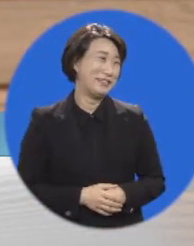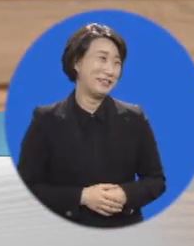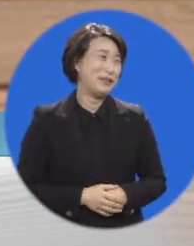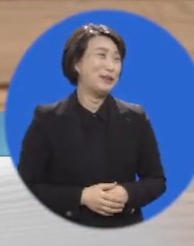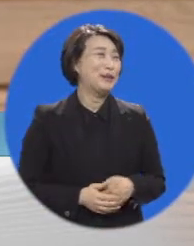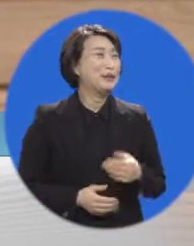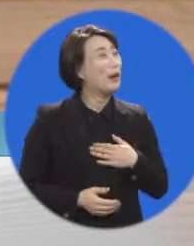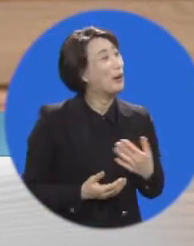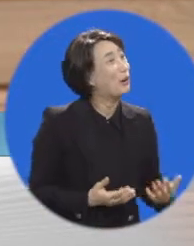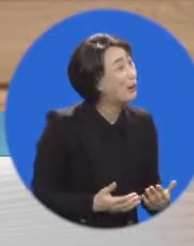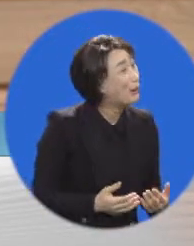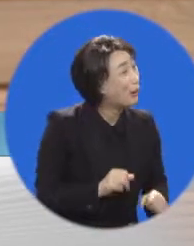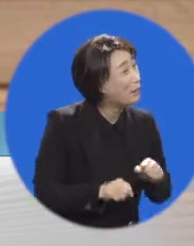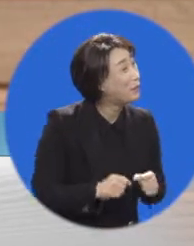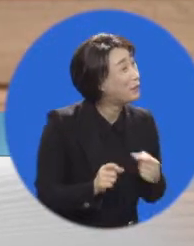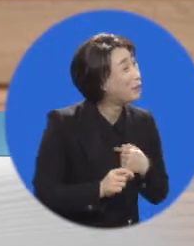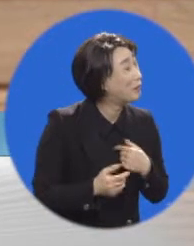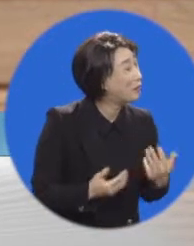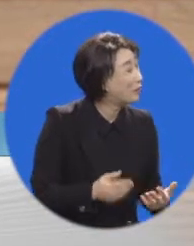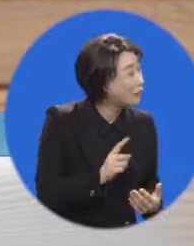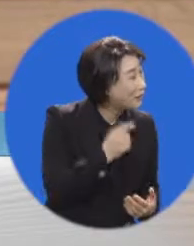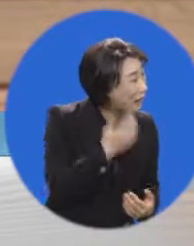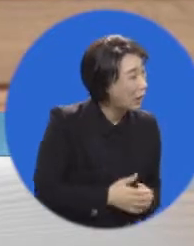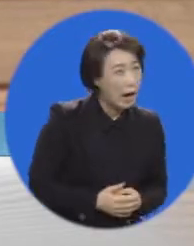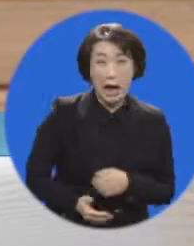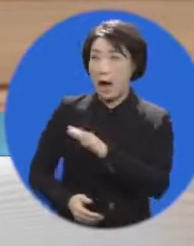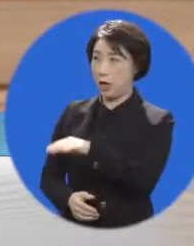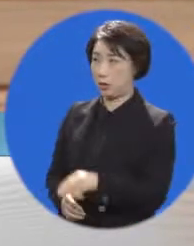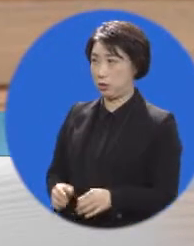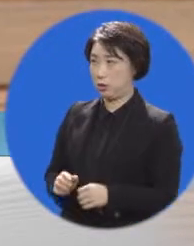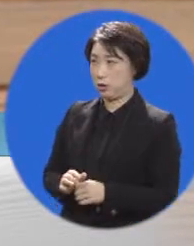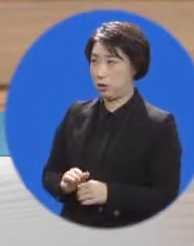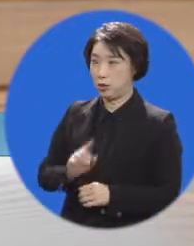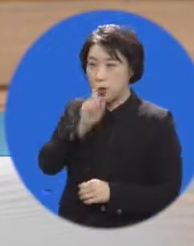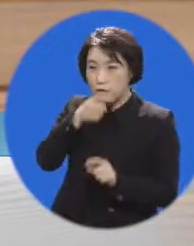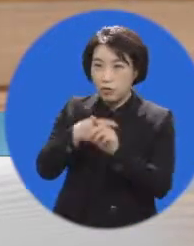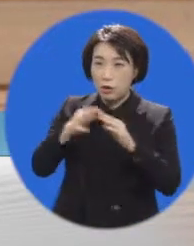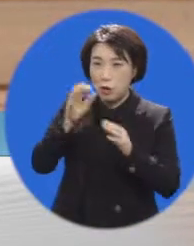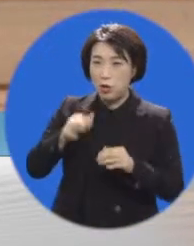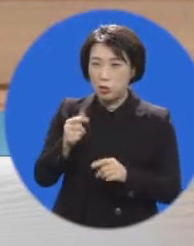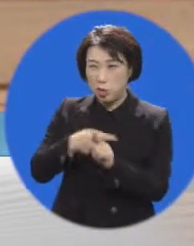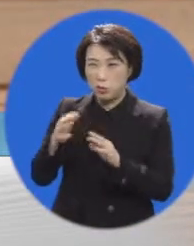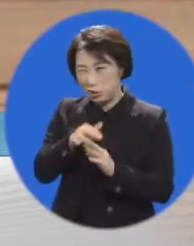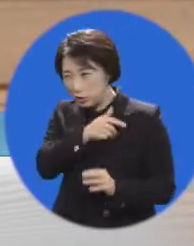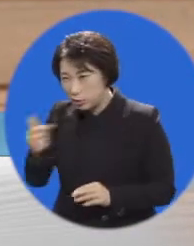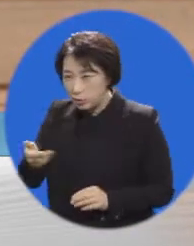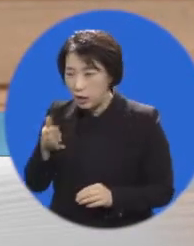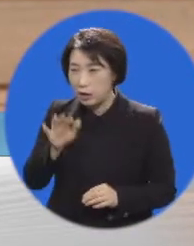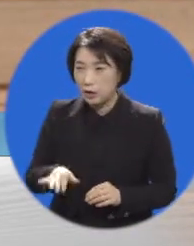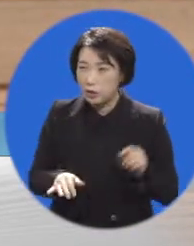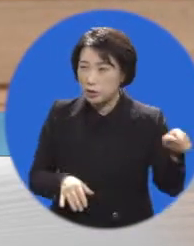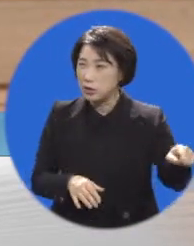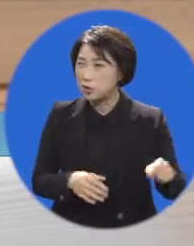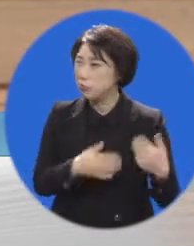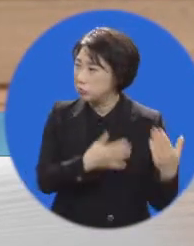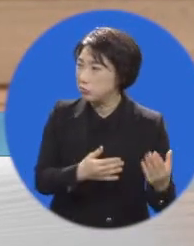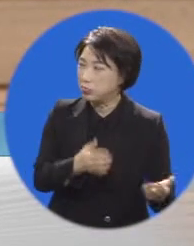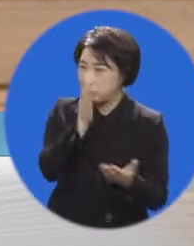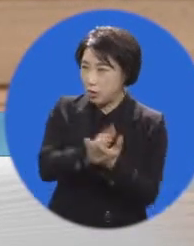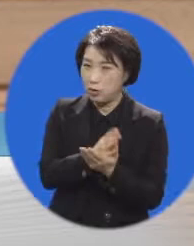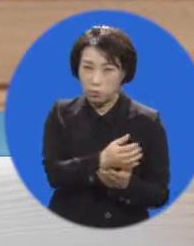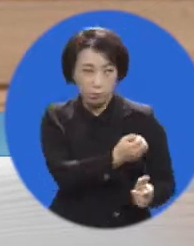내가 어떻게 했으면 좋겠니? 아, 연세중이 큰 교회에서 그들이 놔두면 안 되지요. 어떻게 해요,